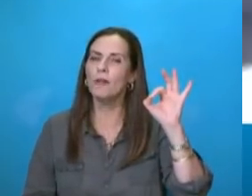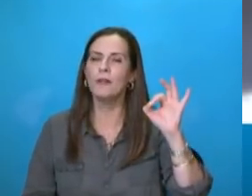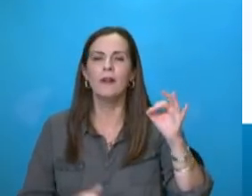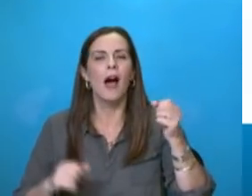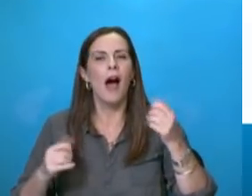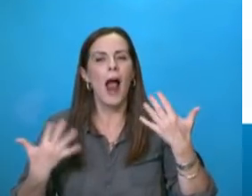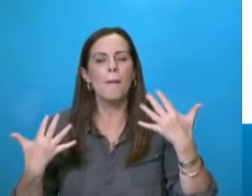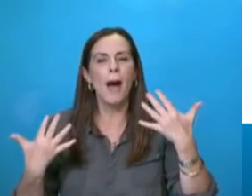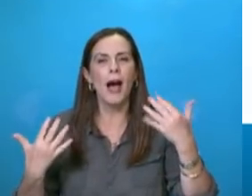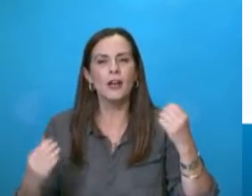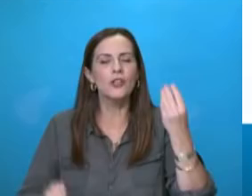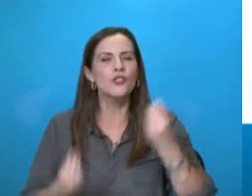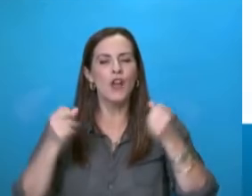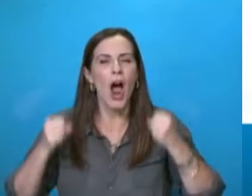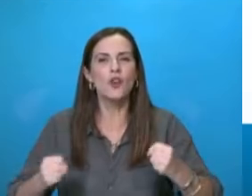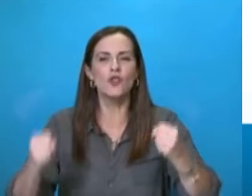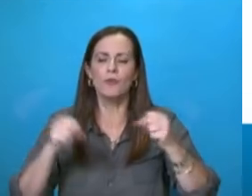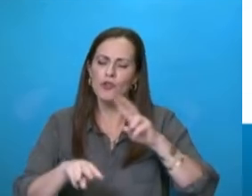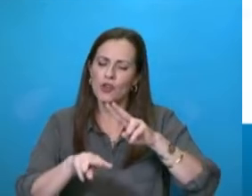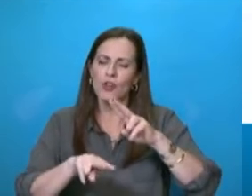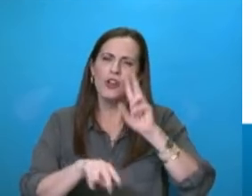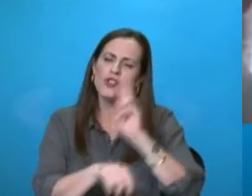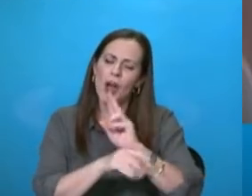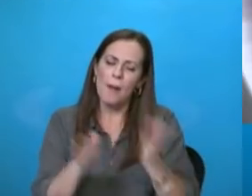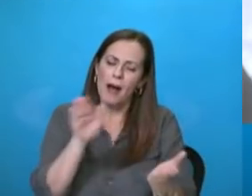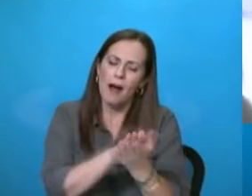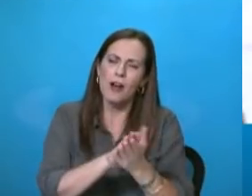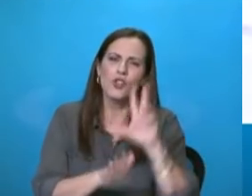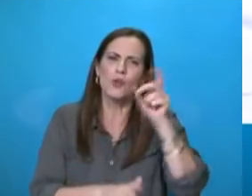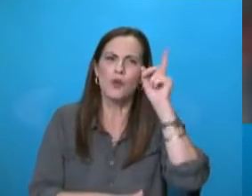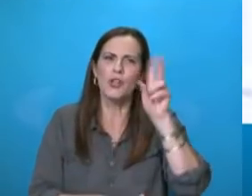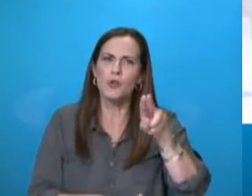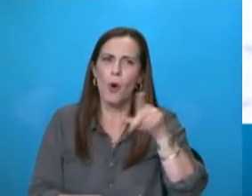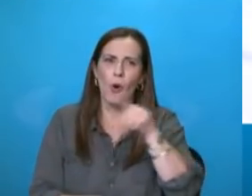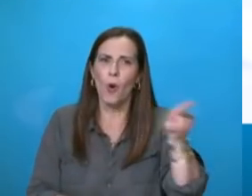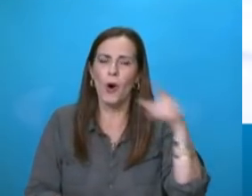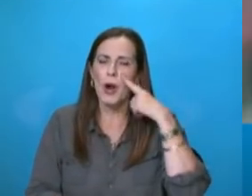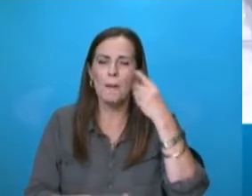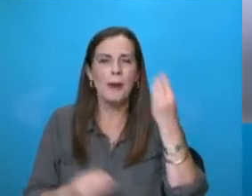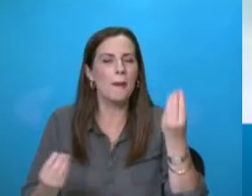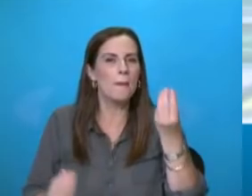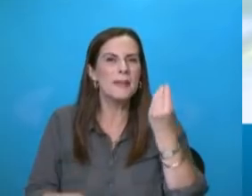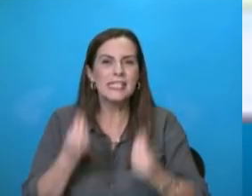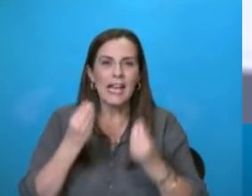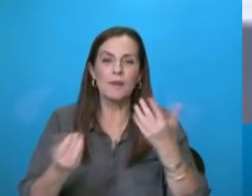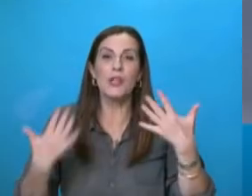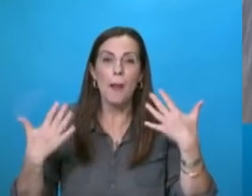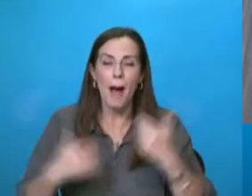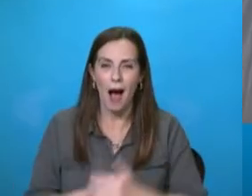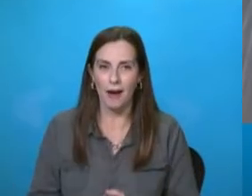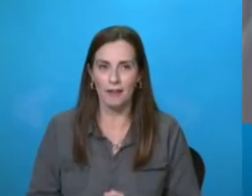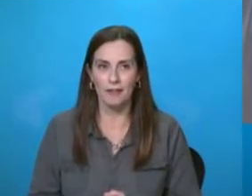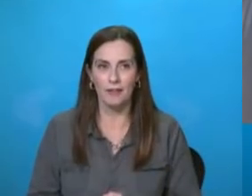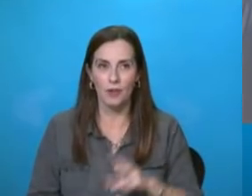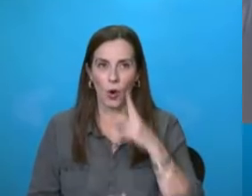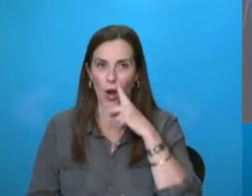משלו שמר אורן סגור במחברת כמעט 30 שנה. יש כאן תמונות של מתקנים, של פארקים. את יכולה